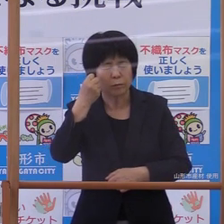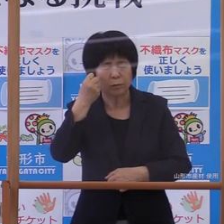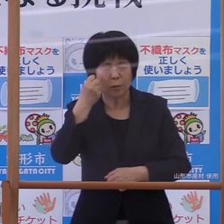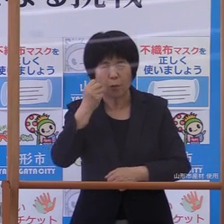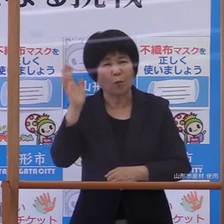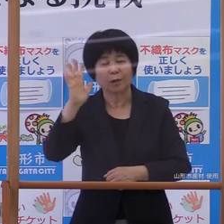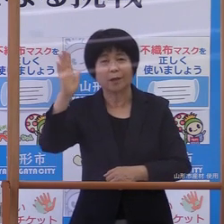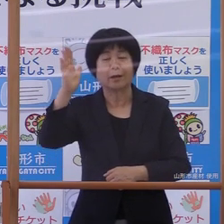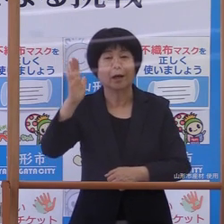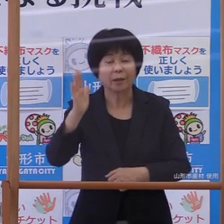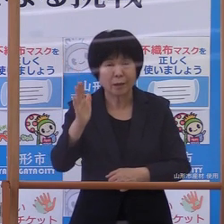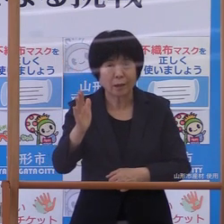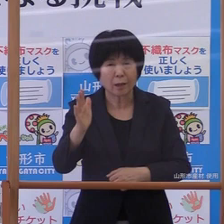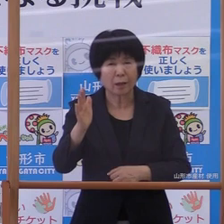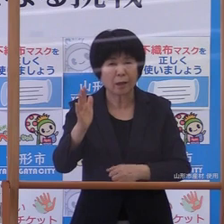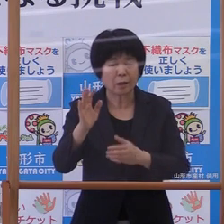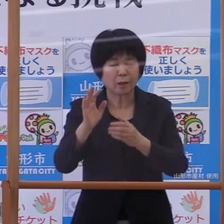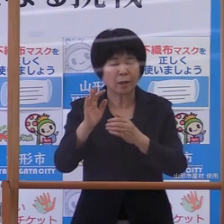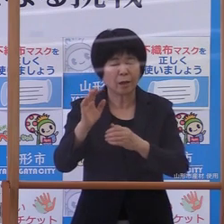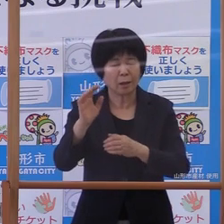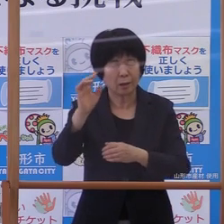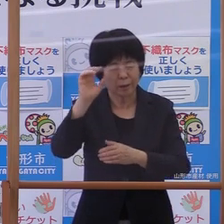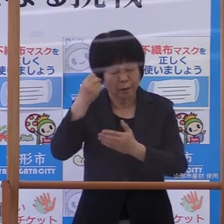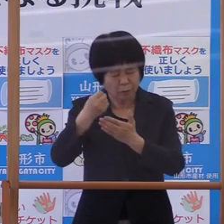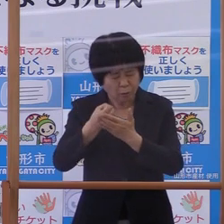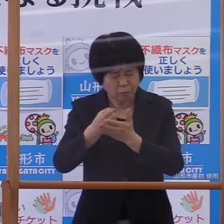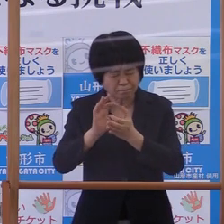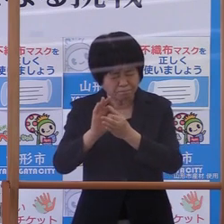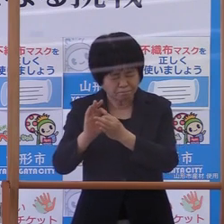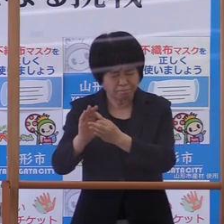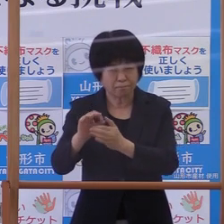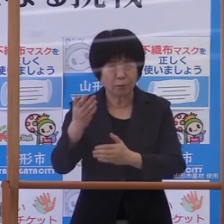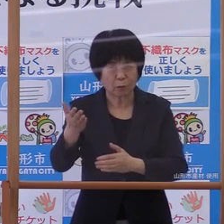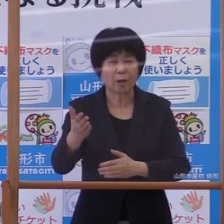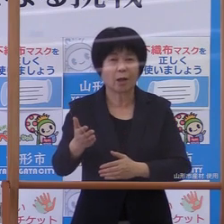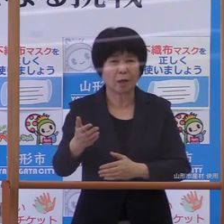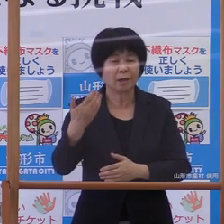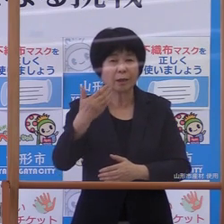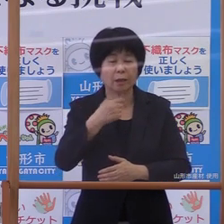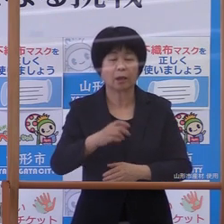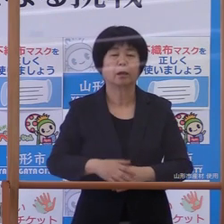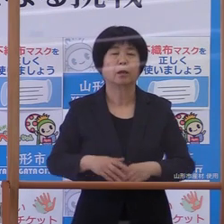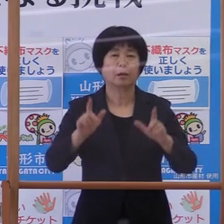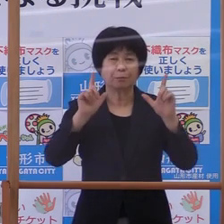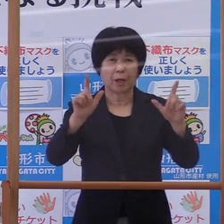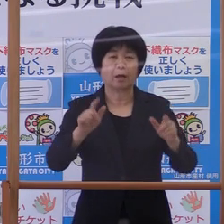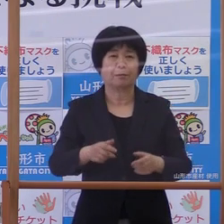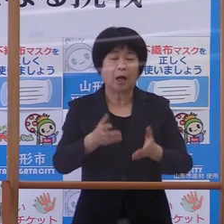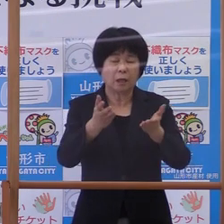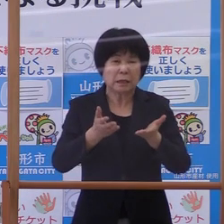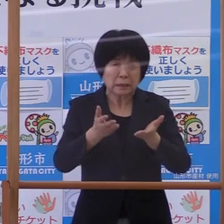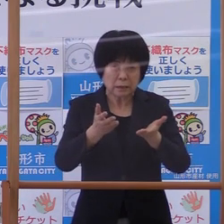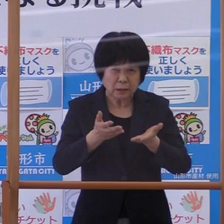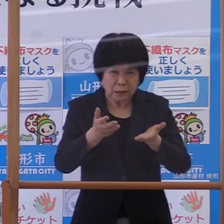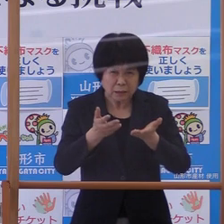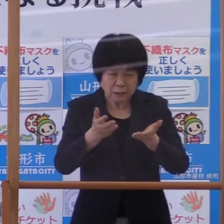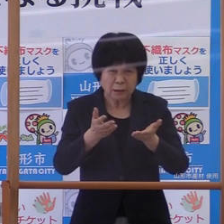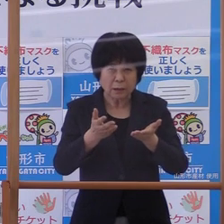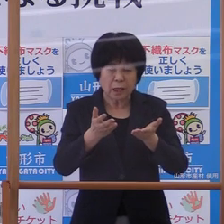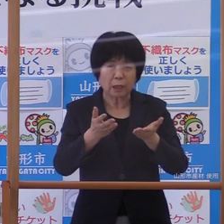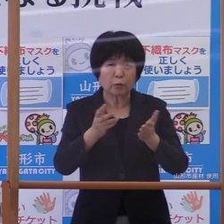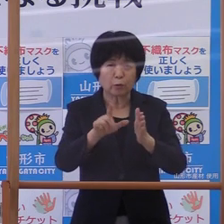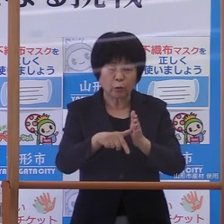させていくのか、何かこう今の考えとかありますか。 はい、まずですね、震災当時にはです